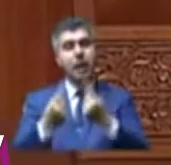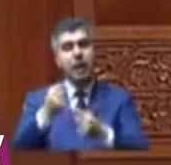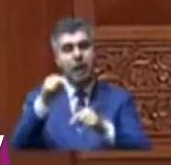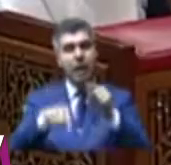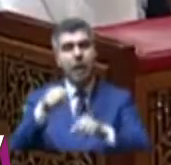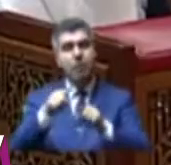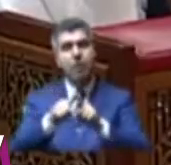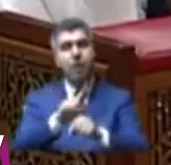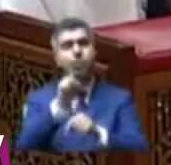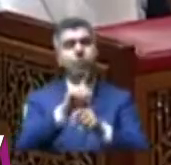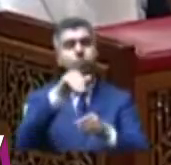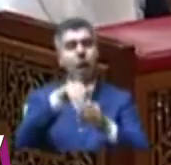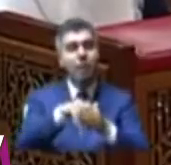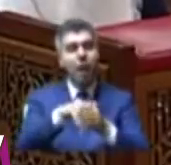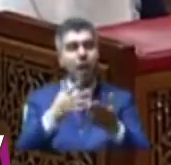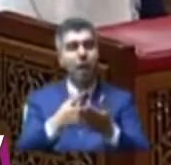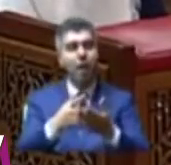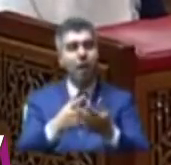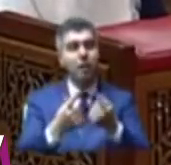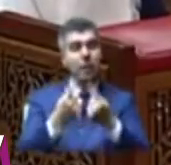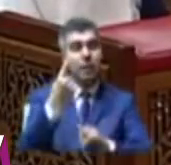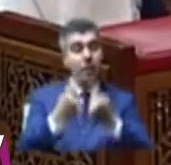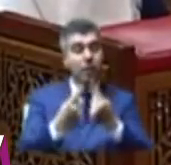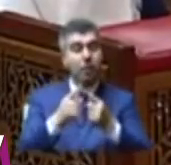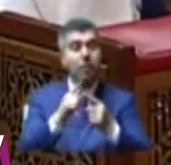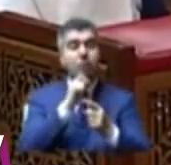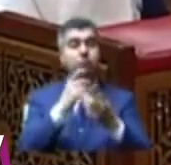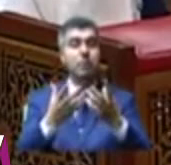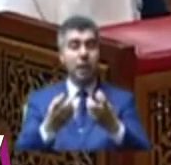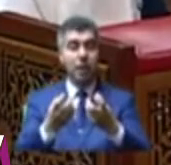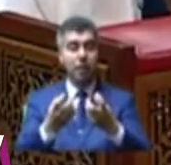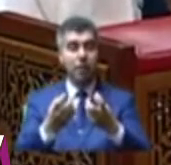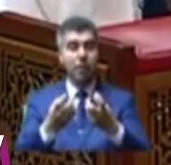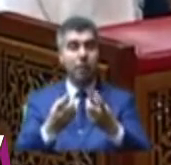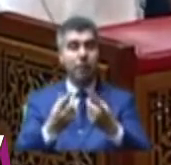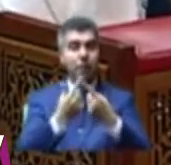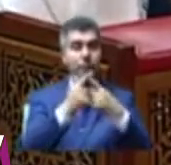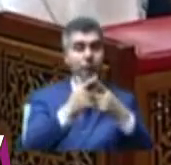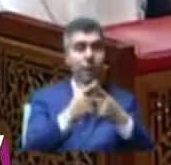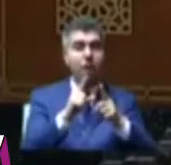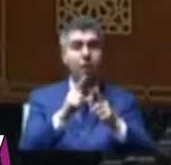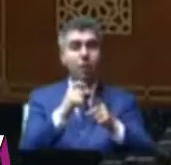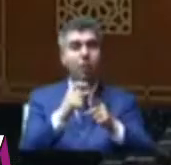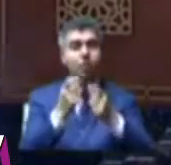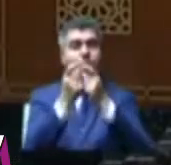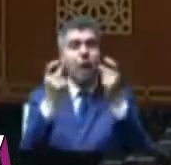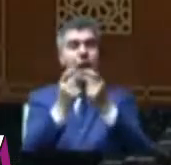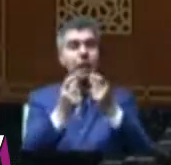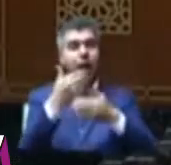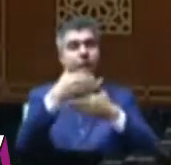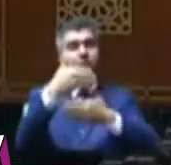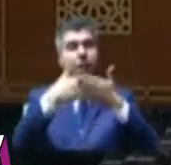الترابيه وضعت العقار التابع لها رهن اشاره هذه المؤسسه في